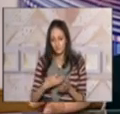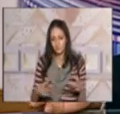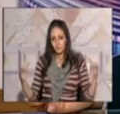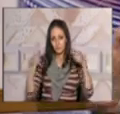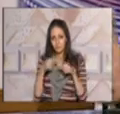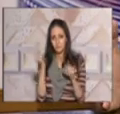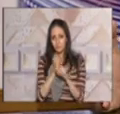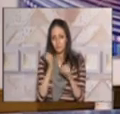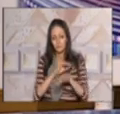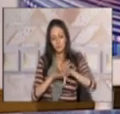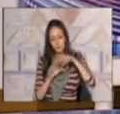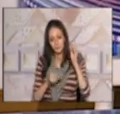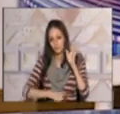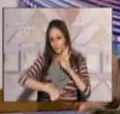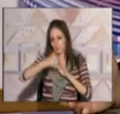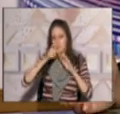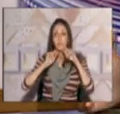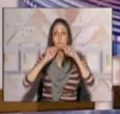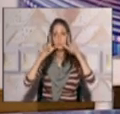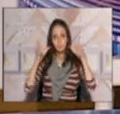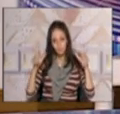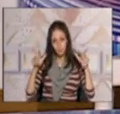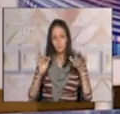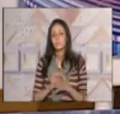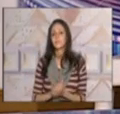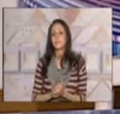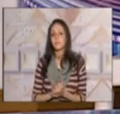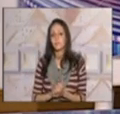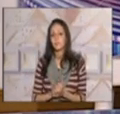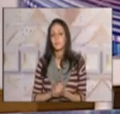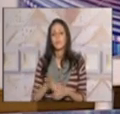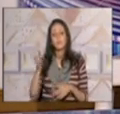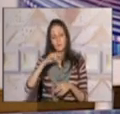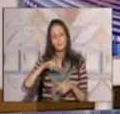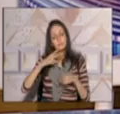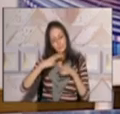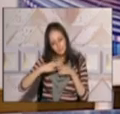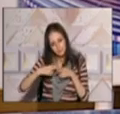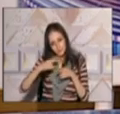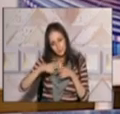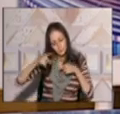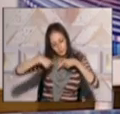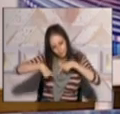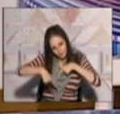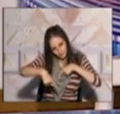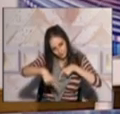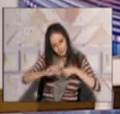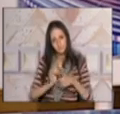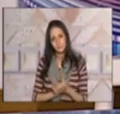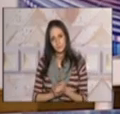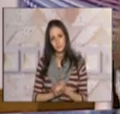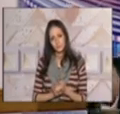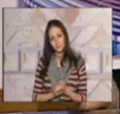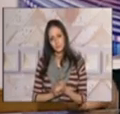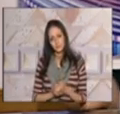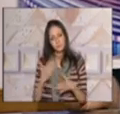عمل انجاز واضح وكان عنده مهمه واضحه ويكون بقاله مده يعني معقوله متشكل بحيث ان هو